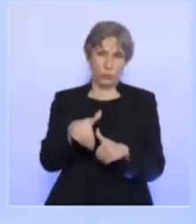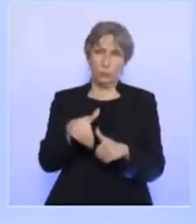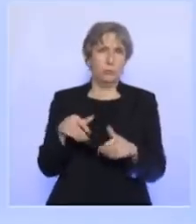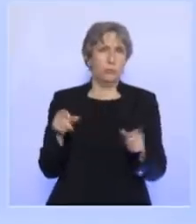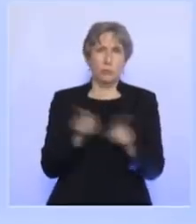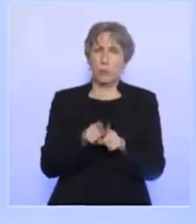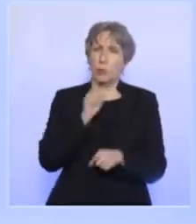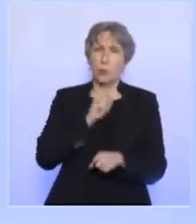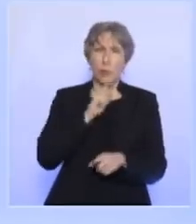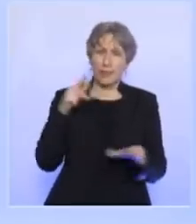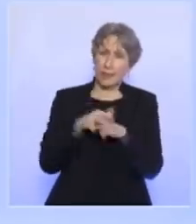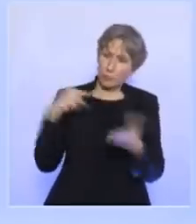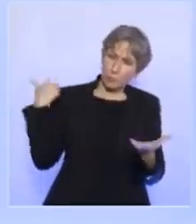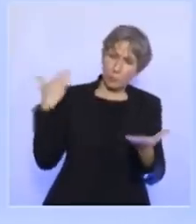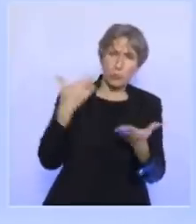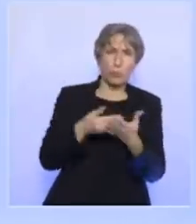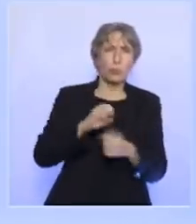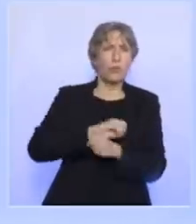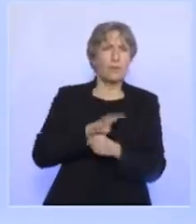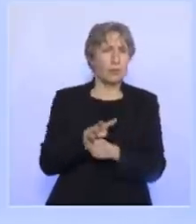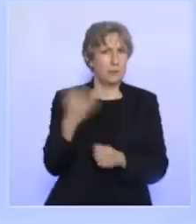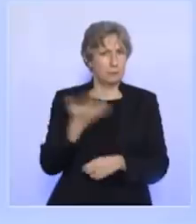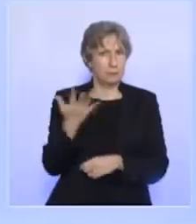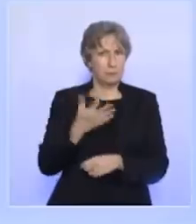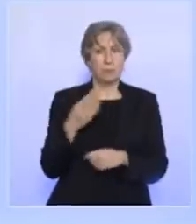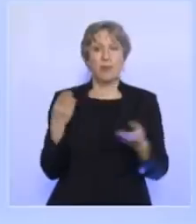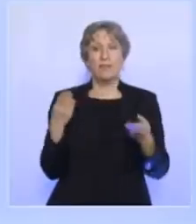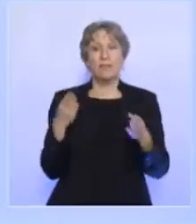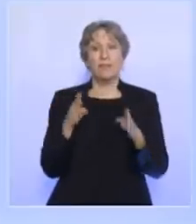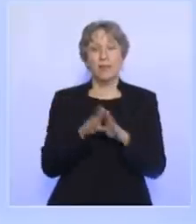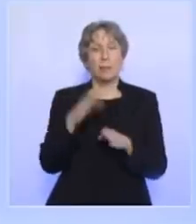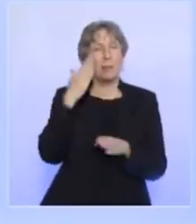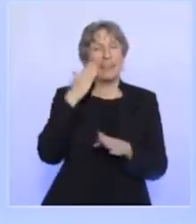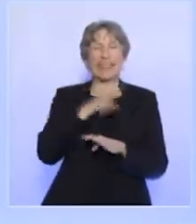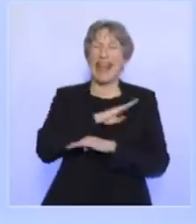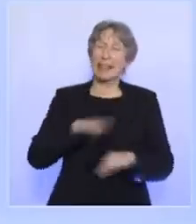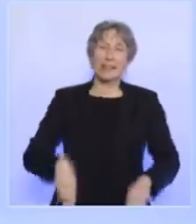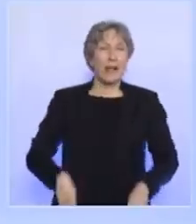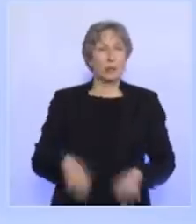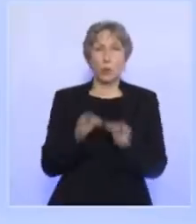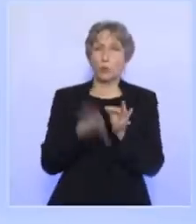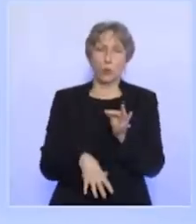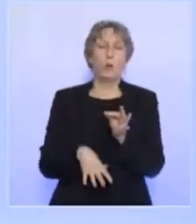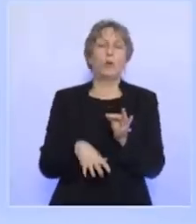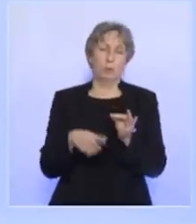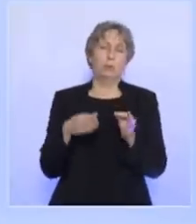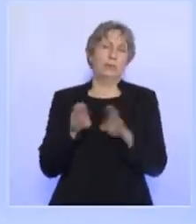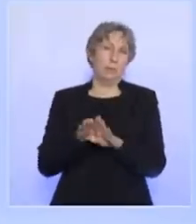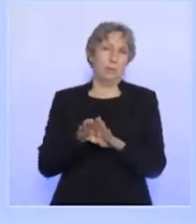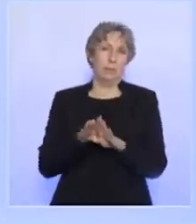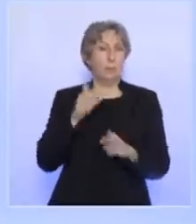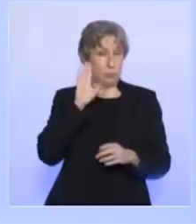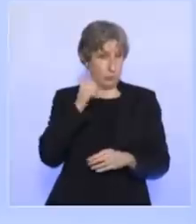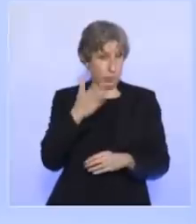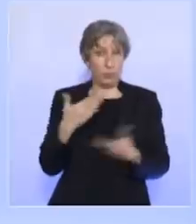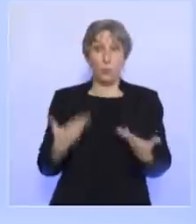fixée depuis le début de la pandémie, à savoir de ne les fermer qu'en dernier recours. C'est pour cette raison